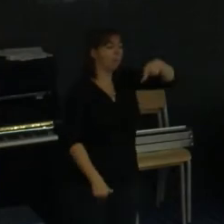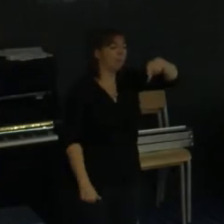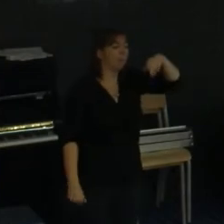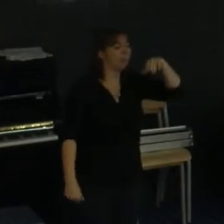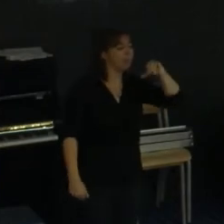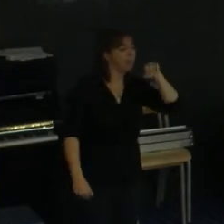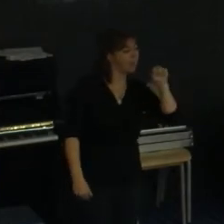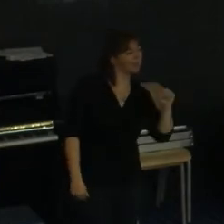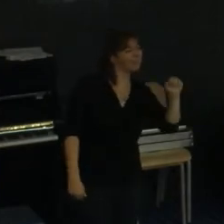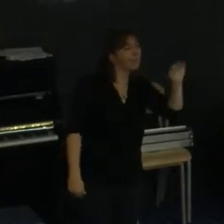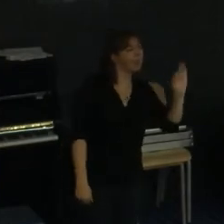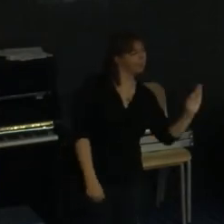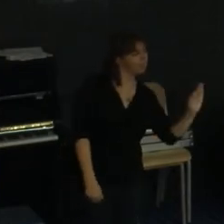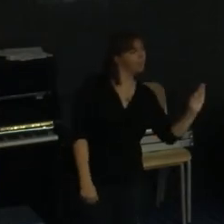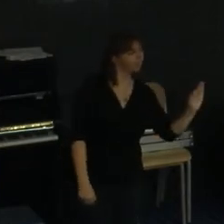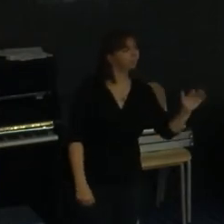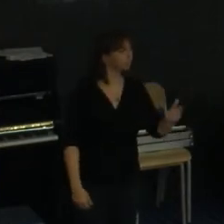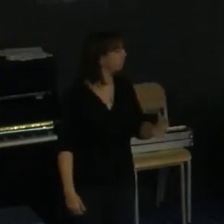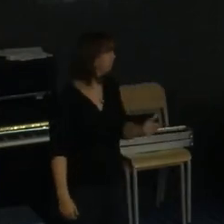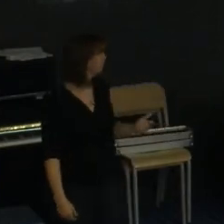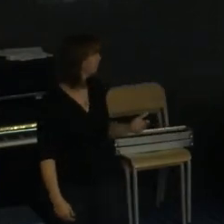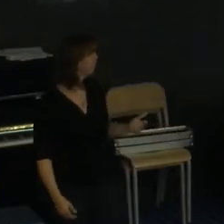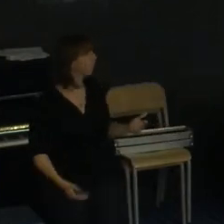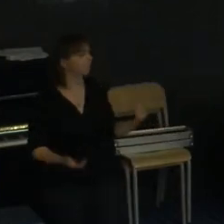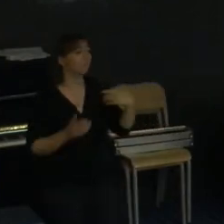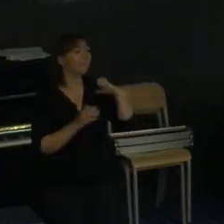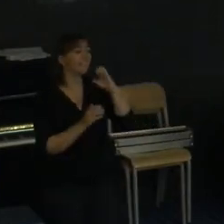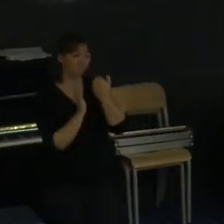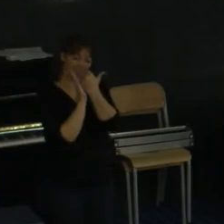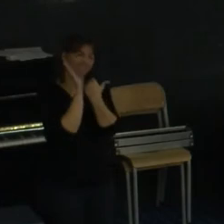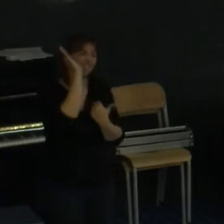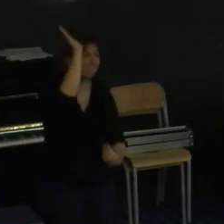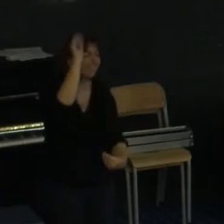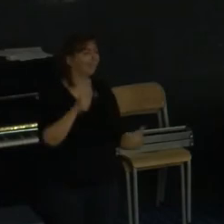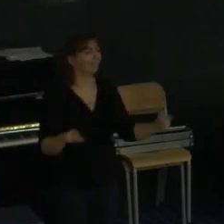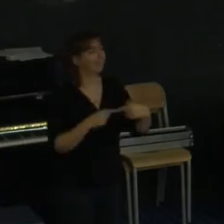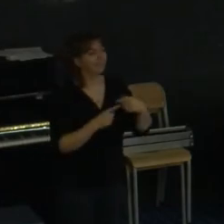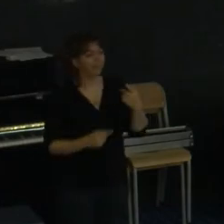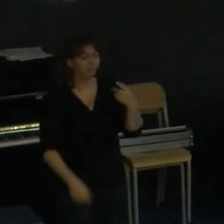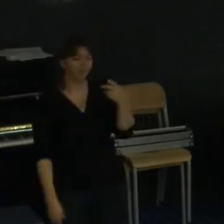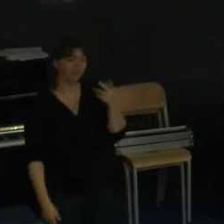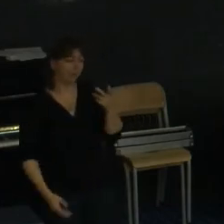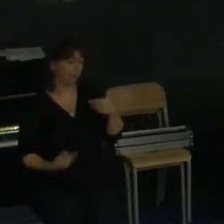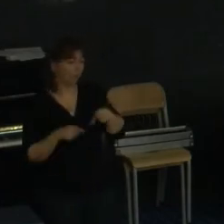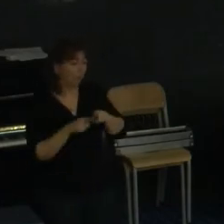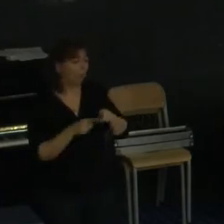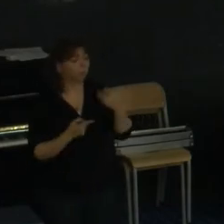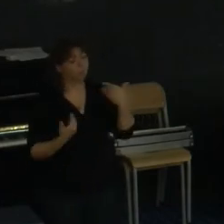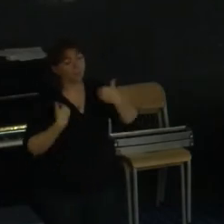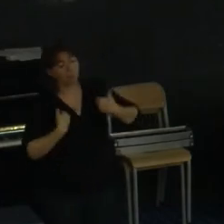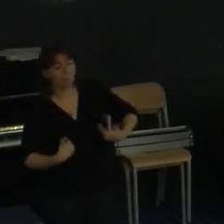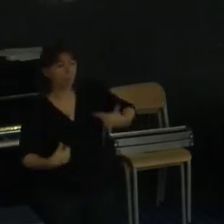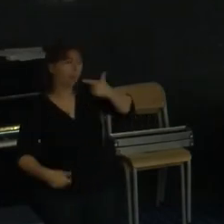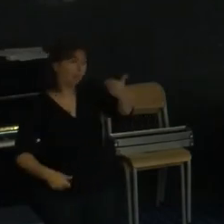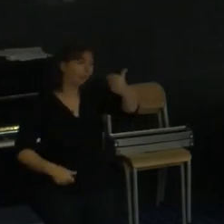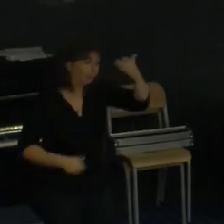avec tout le truc, tout le CV. Membre de la PSF, je suis philo, donc c'est-à-dire que je suis membre émérite et tout le tralala.